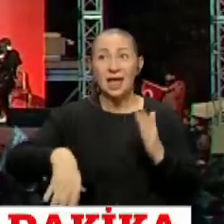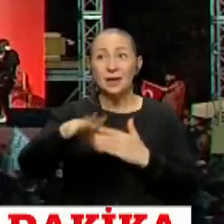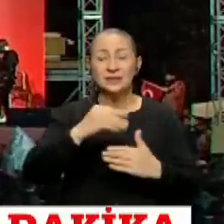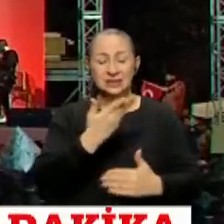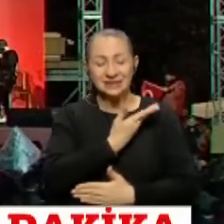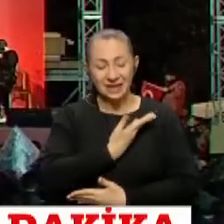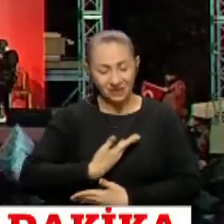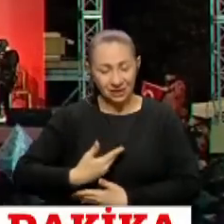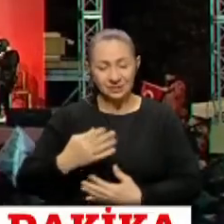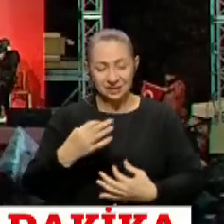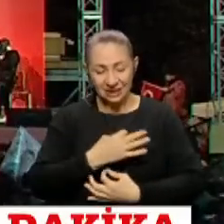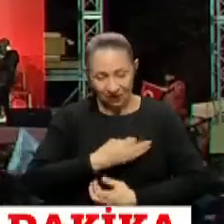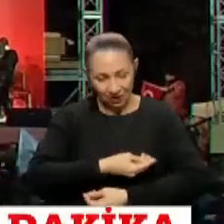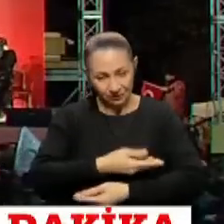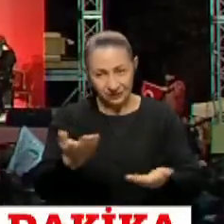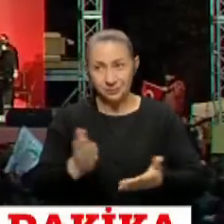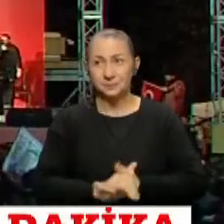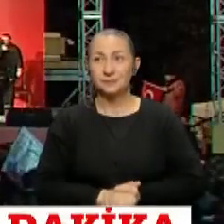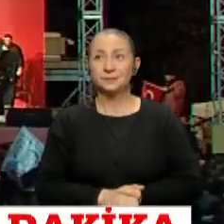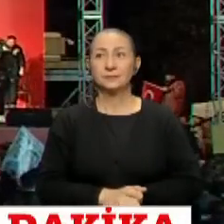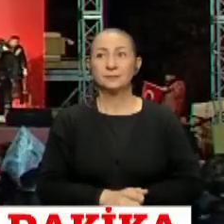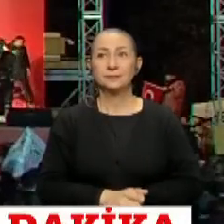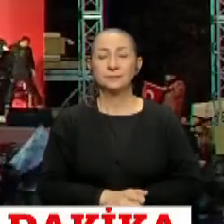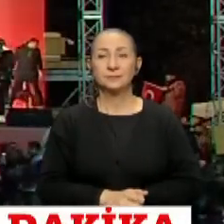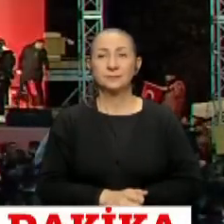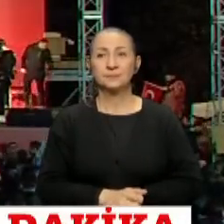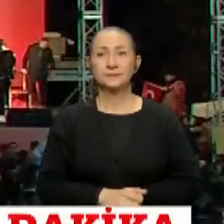hepinize sevgilerimi, saygılarımı sunuyorum.